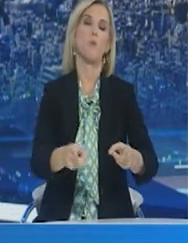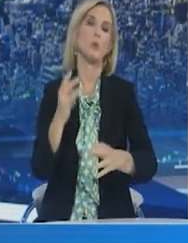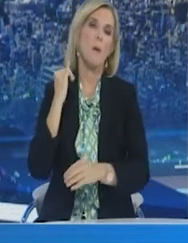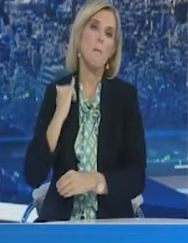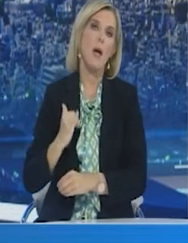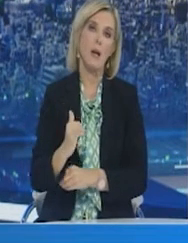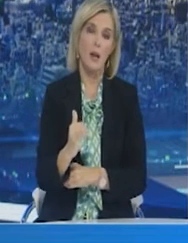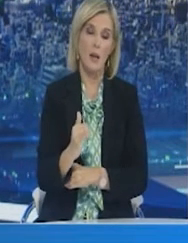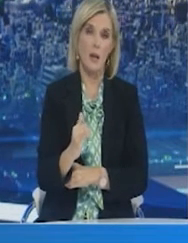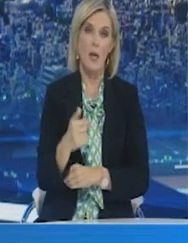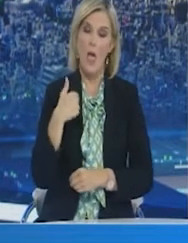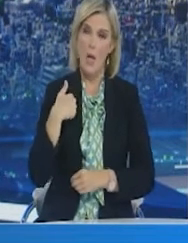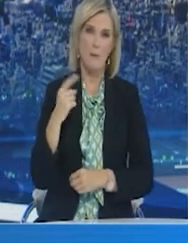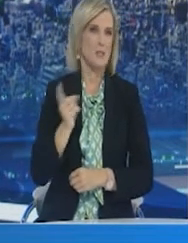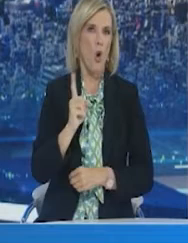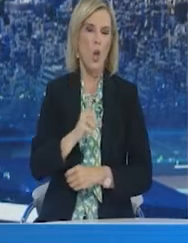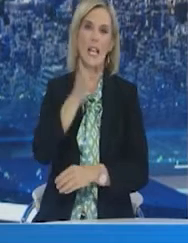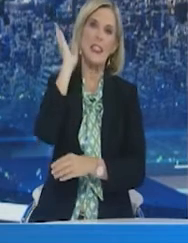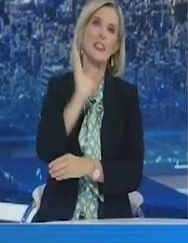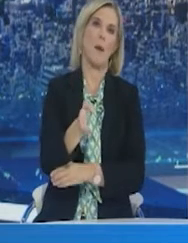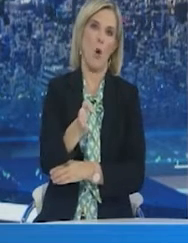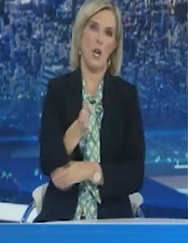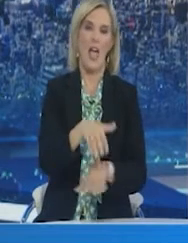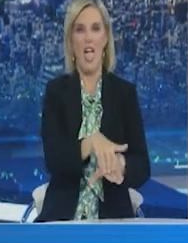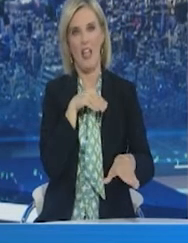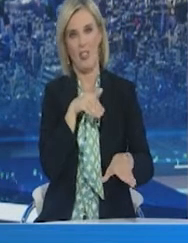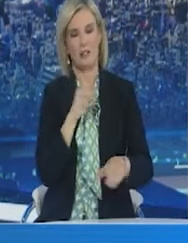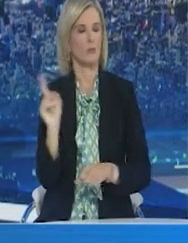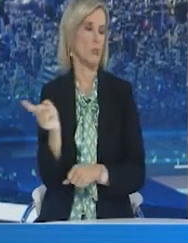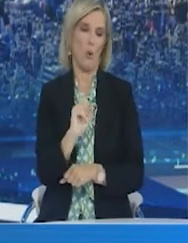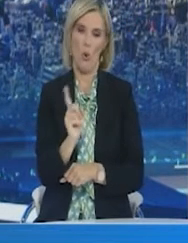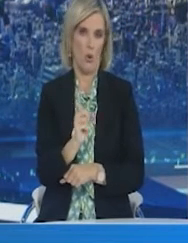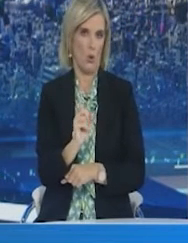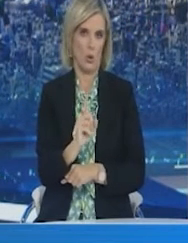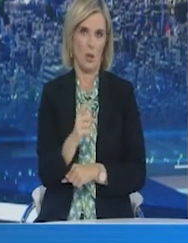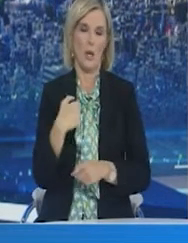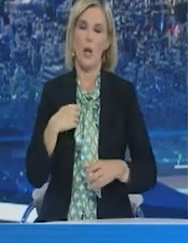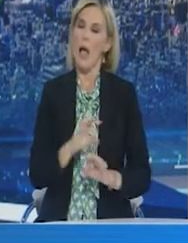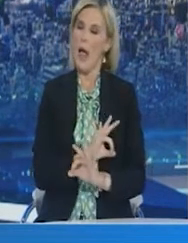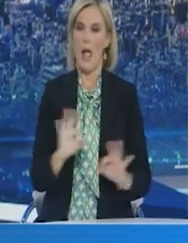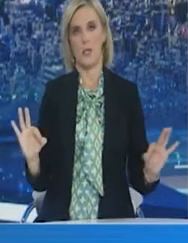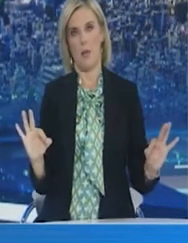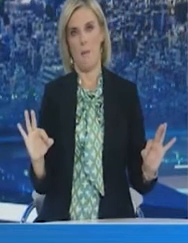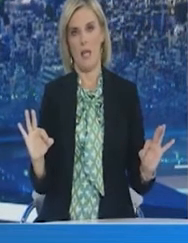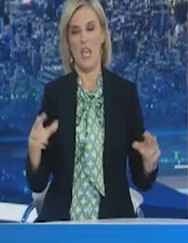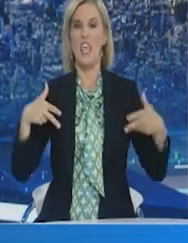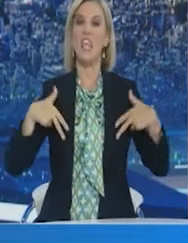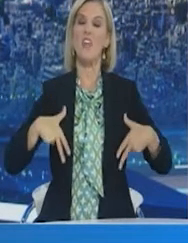να τιμωρήσει. Είμαστε έτοιμοι, πιστεύουμε ότι θα ανταποκριθεί το σύστημα και σε ό,τι